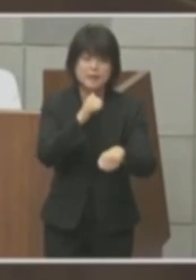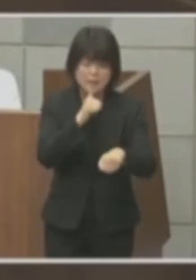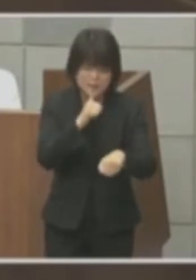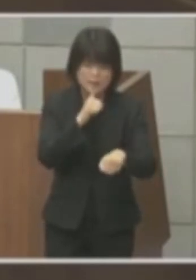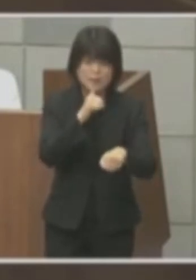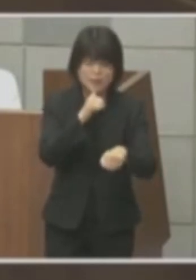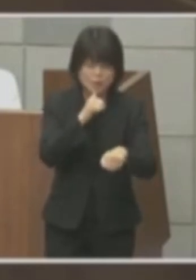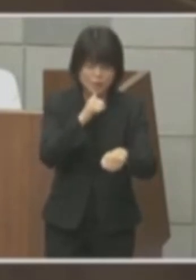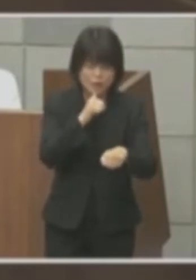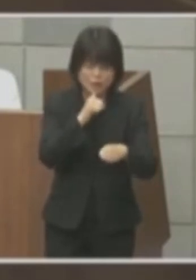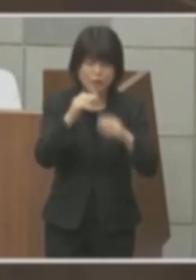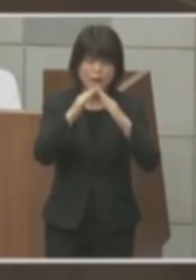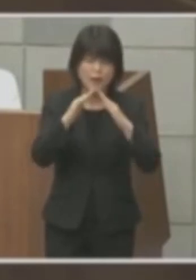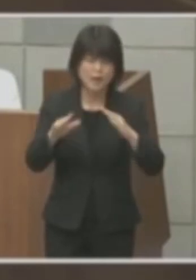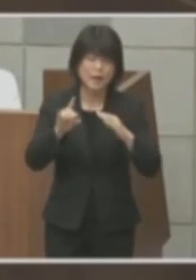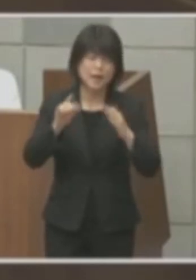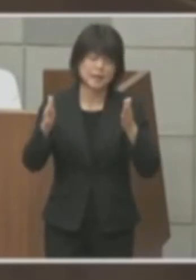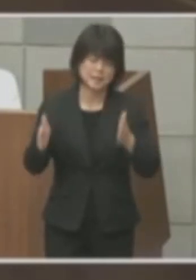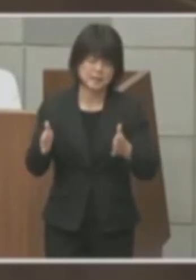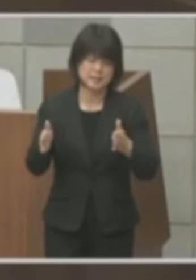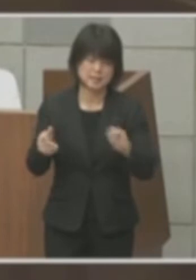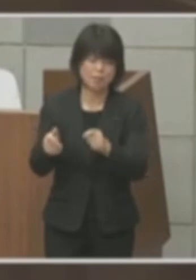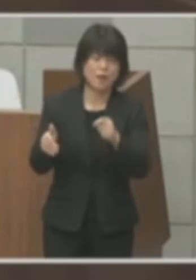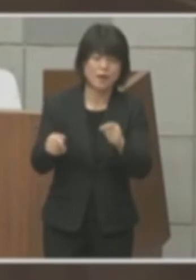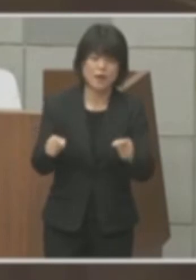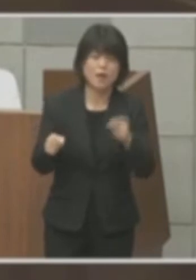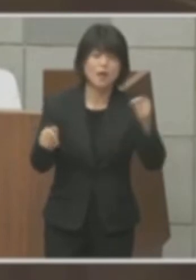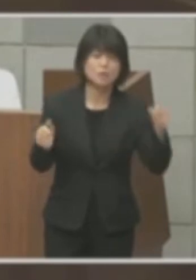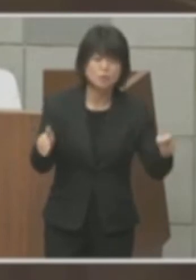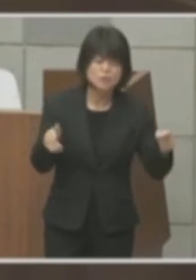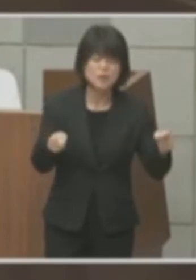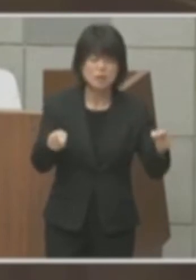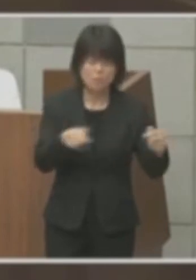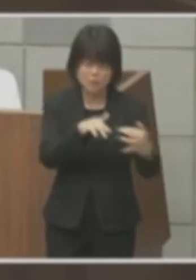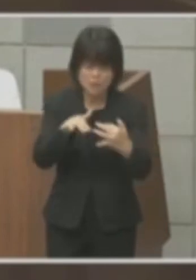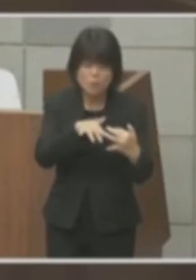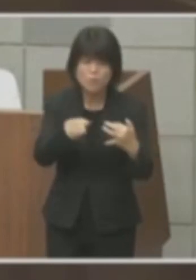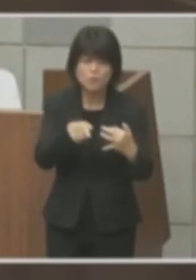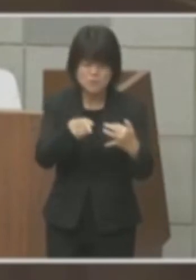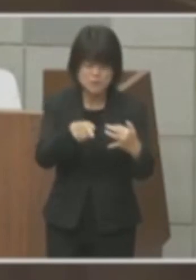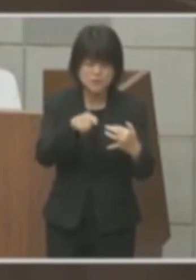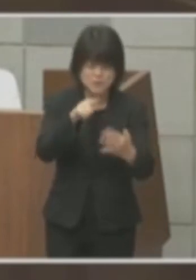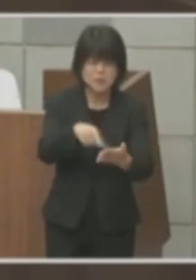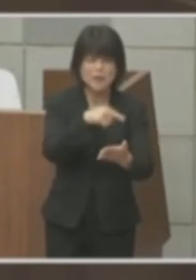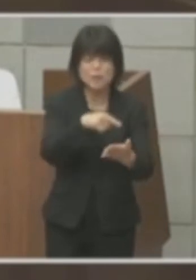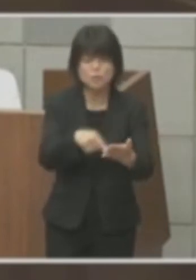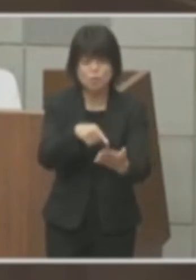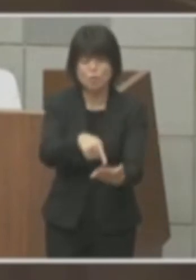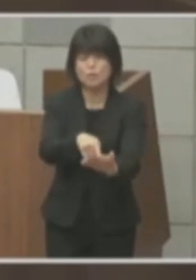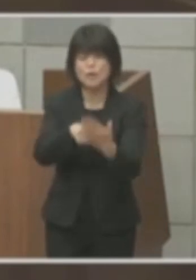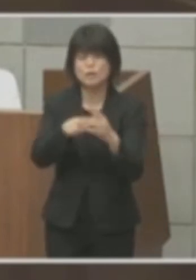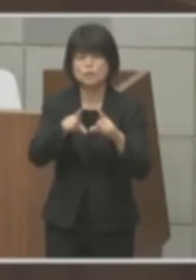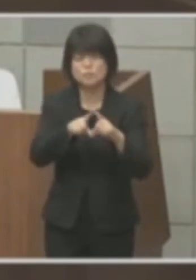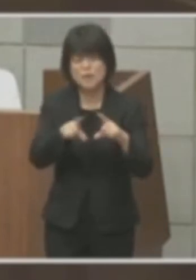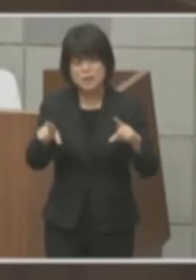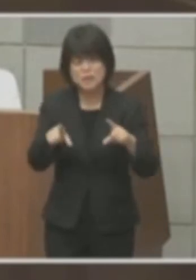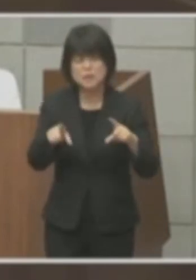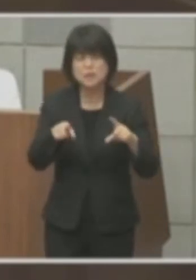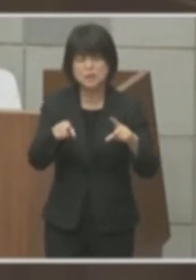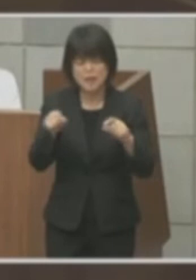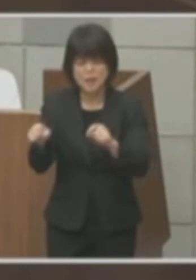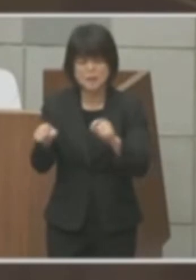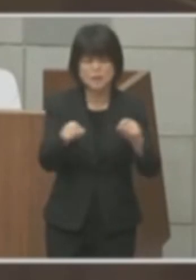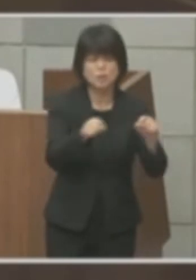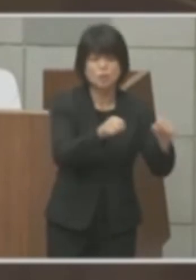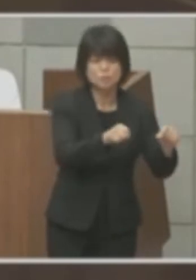会期を延長してでも納得いくまで議論し、議案に対する結論を出すべきとの意見を述べ、議案の結論先送